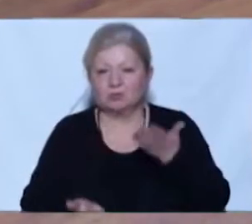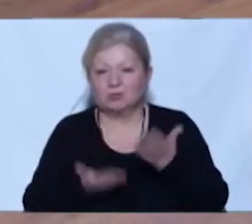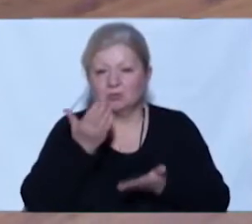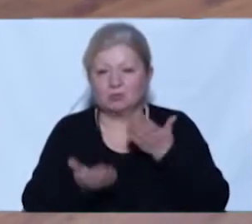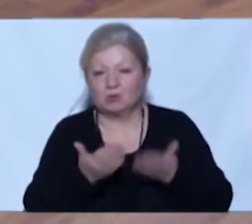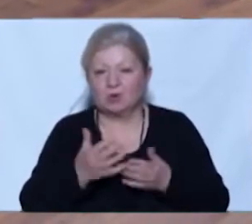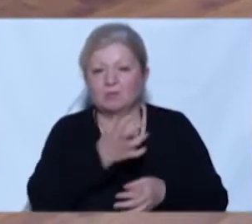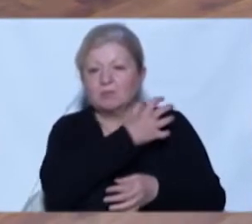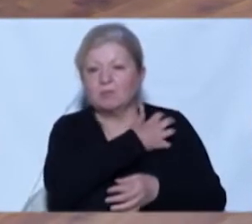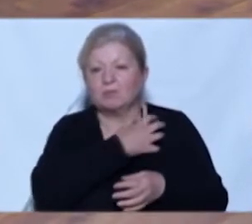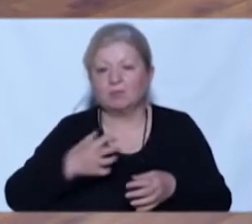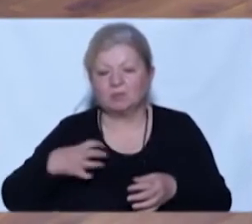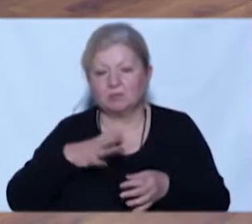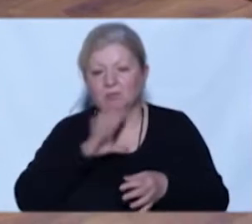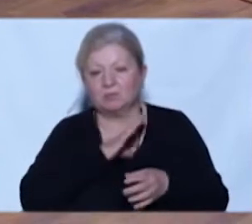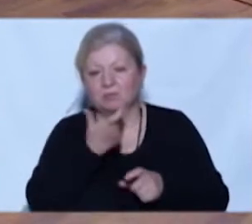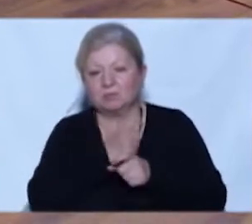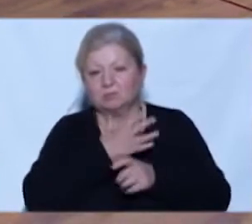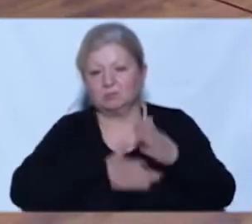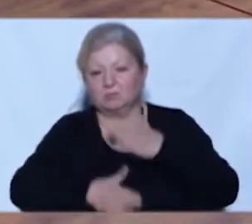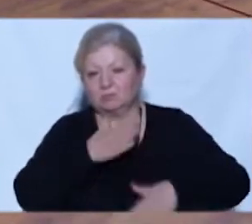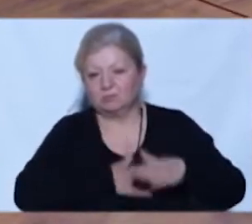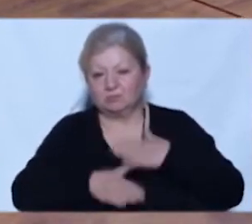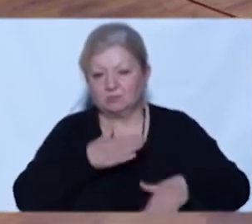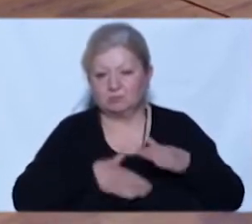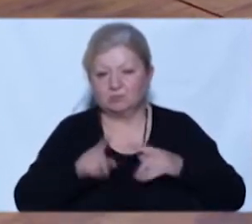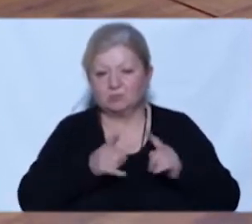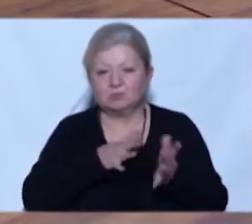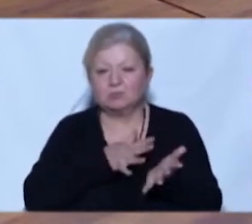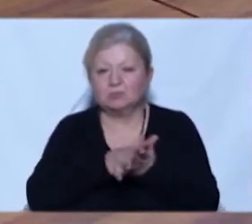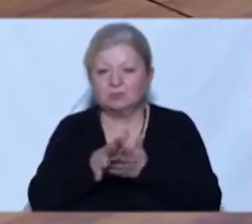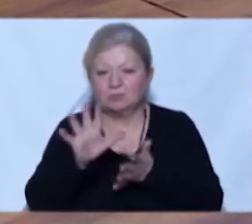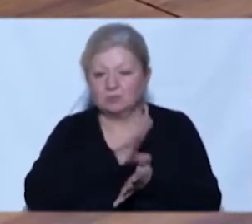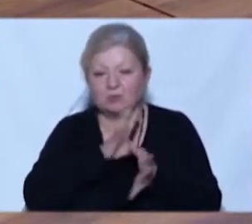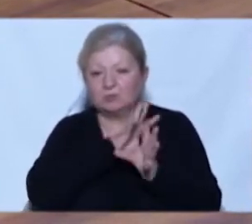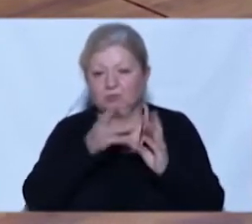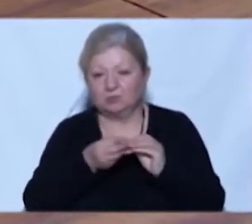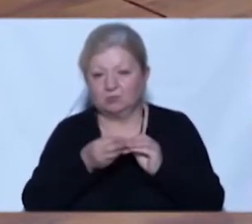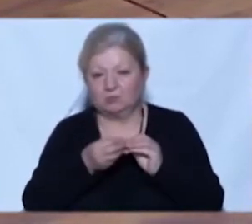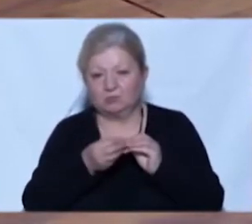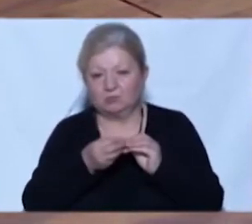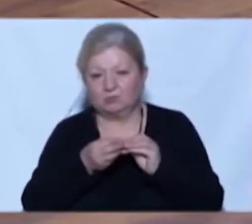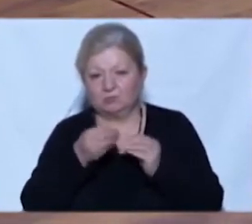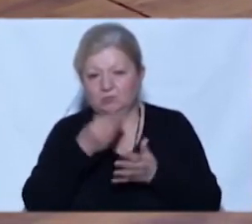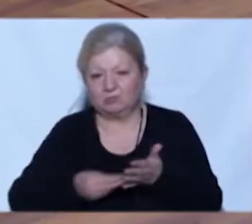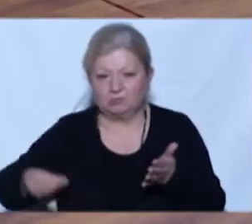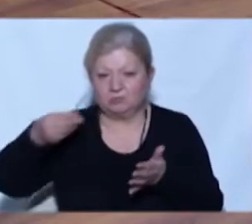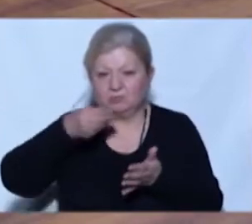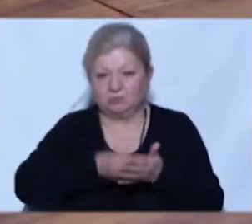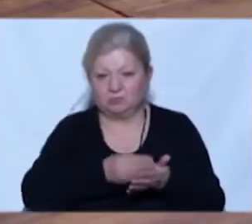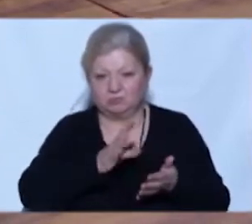თავს ბედნიერი უწოდა, ვინაიდან მთელი ხარჯები ამოიღო. წარმოგიდგენიათ, იმდენად ძვირად